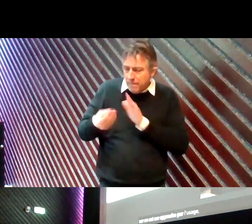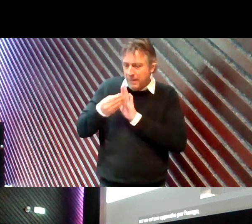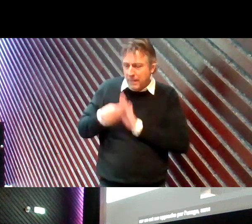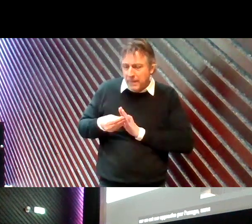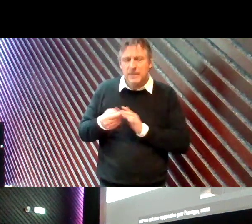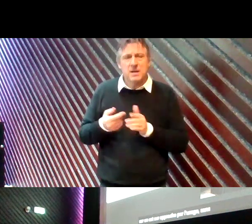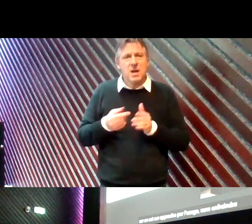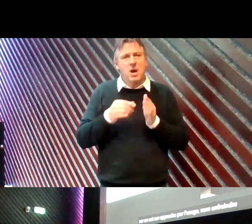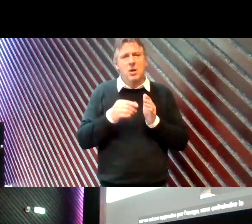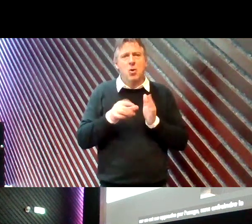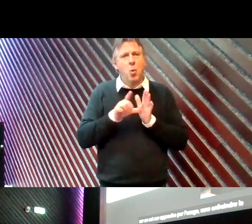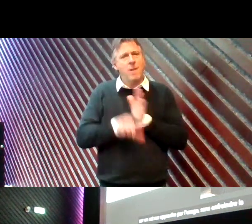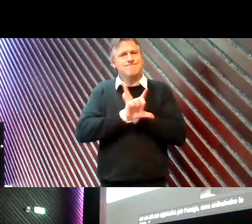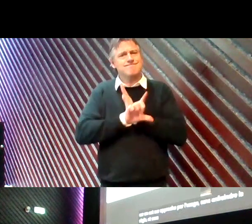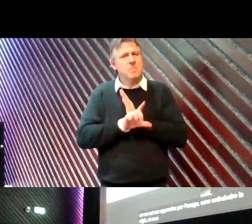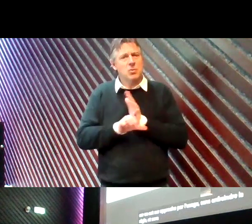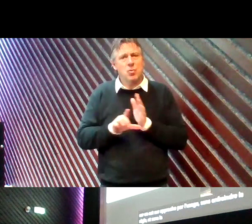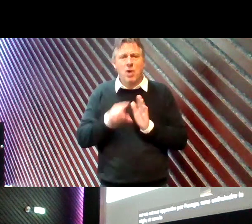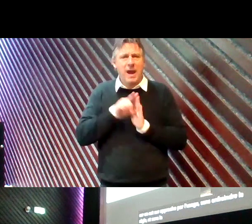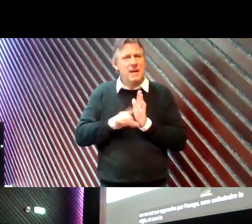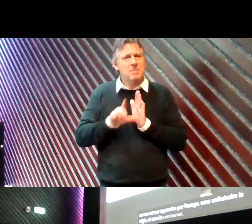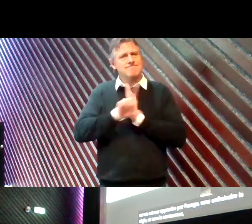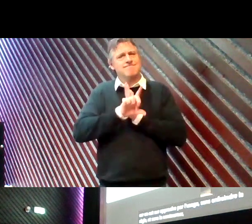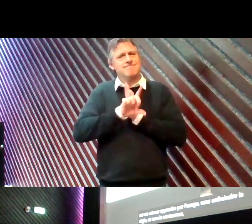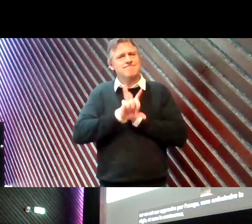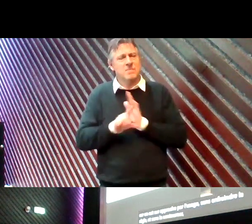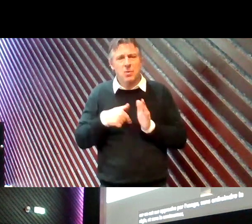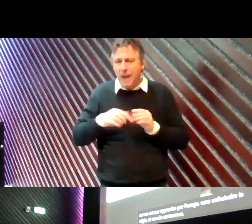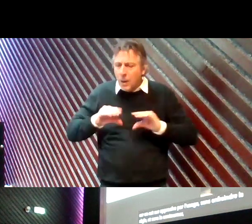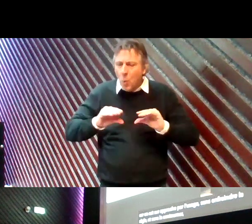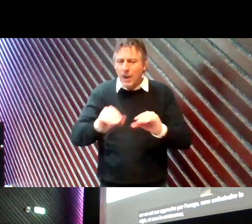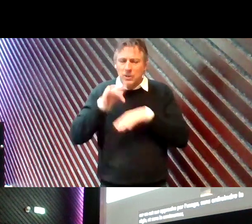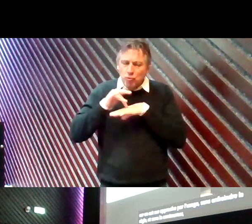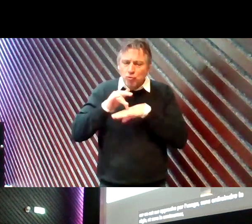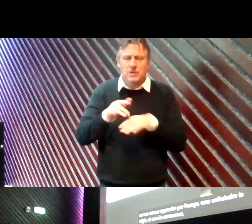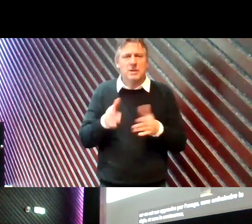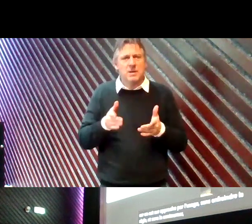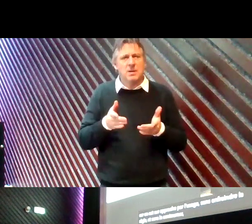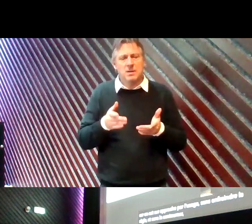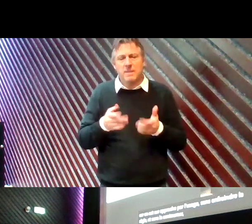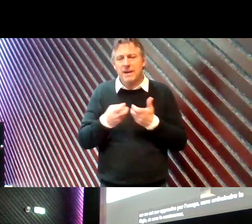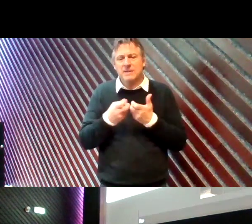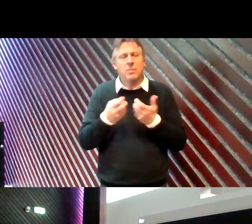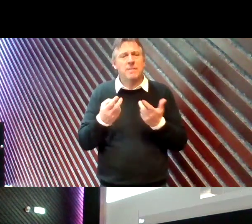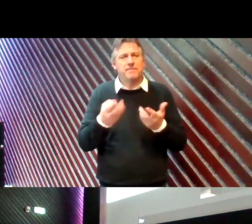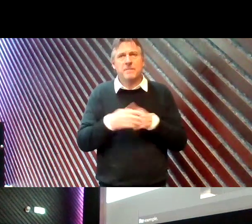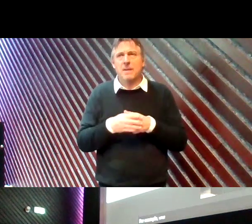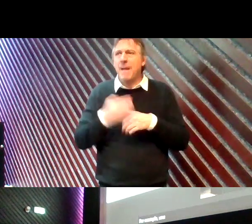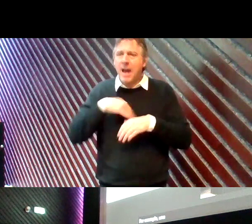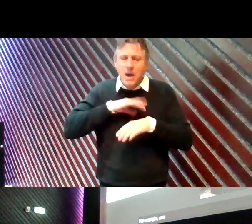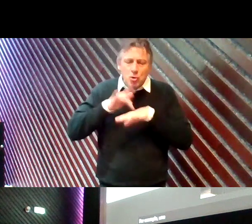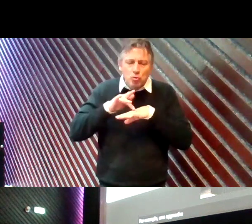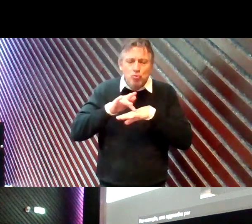plus pouvoir la contourner en en tenant compte évidemment mais surtout pour une approche par l'usage je vous donne juste un exemple une approche par l'usage ça veut